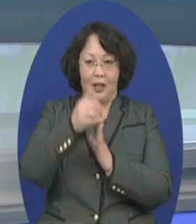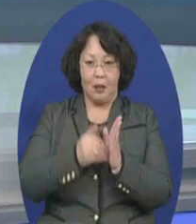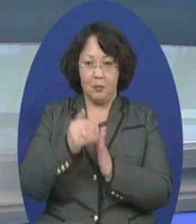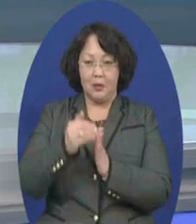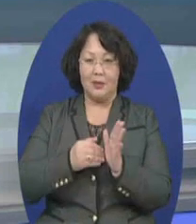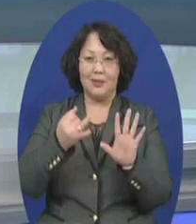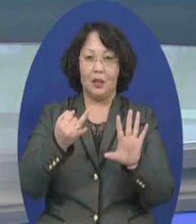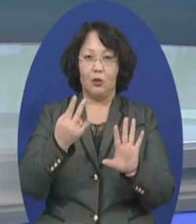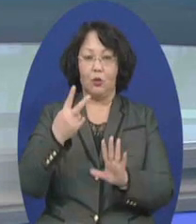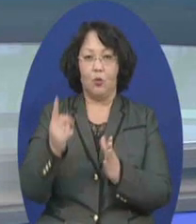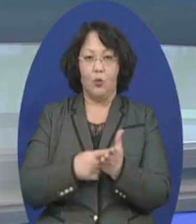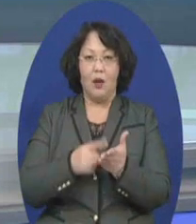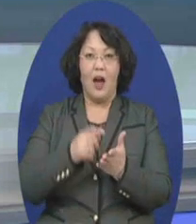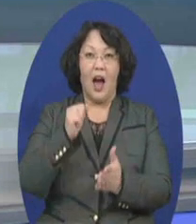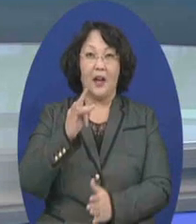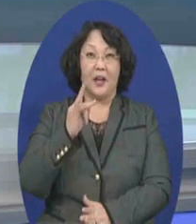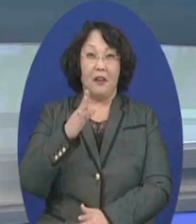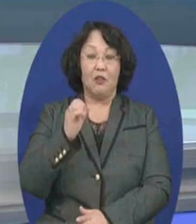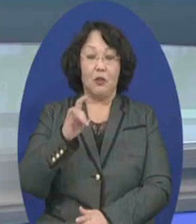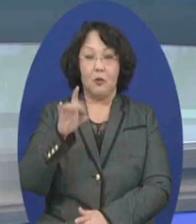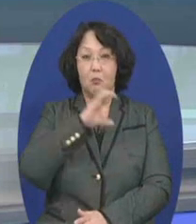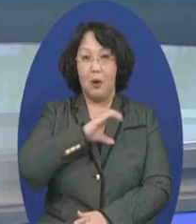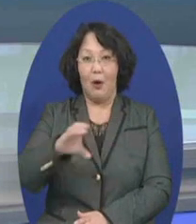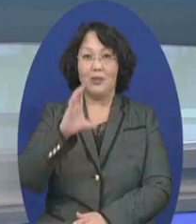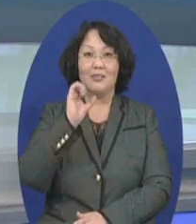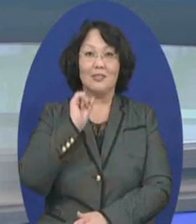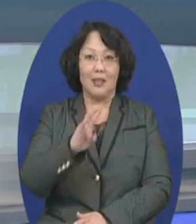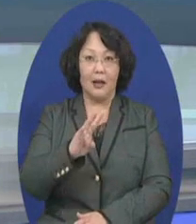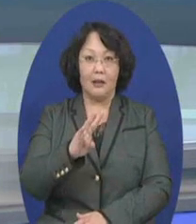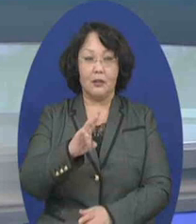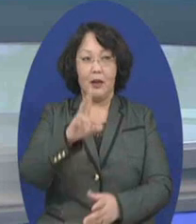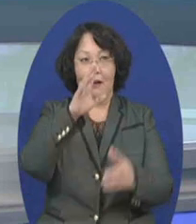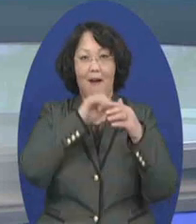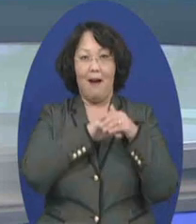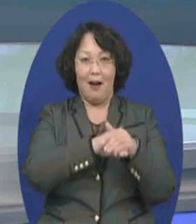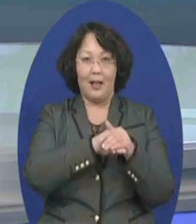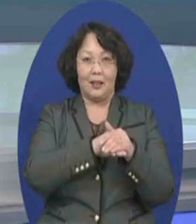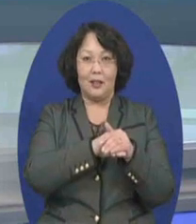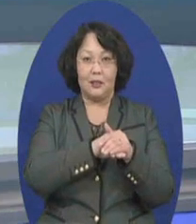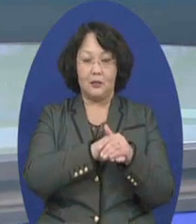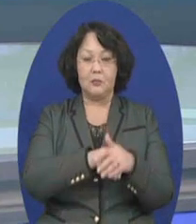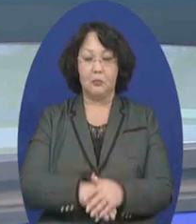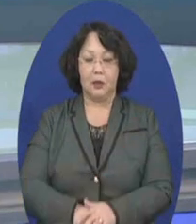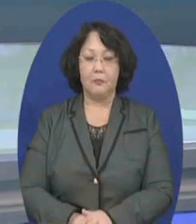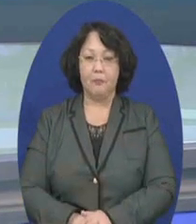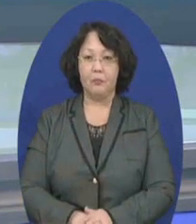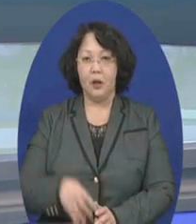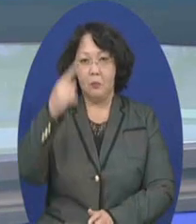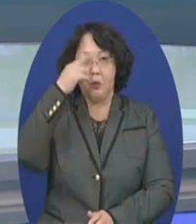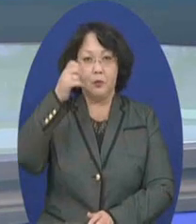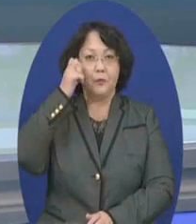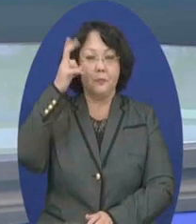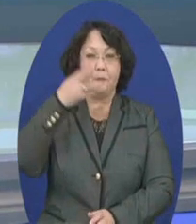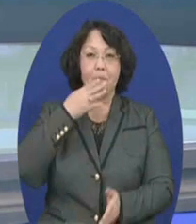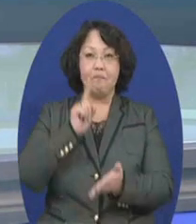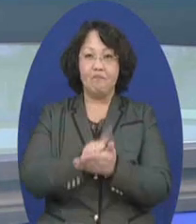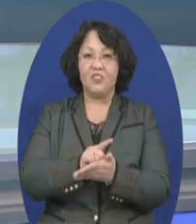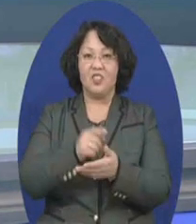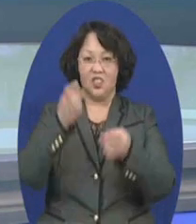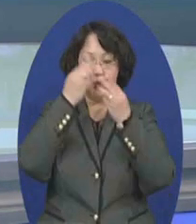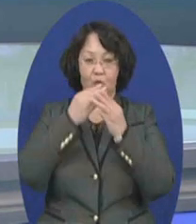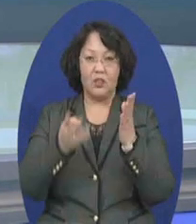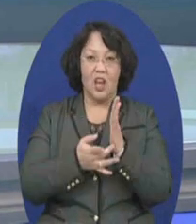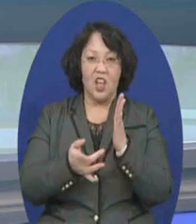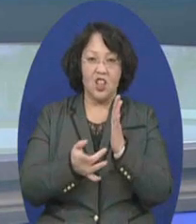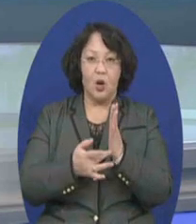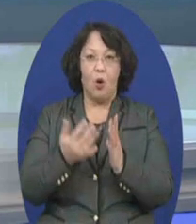72 хуудас тайлбарсэл архивийн ерөнхий газрын сан хөмбрөгт хадгалагдаж байна. Монгол улсын ерөнхийлөгч Хүрэл Сүх зарлаг гаргаж шинжлэх